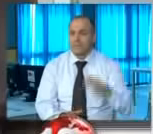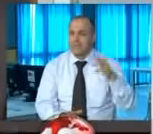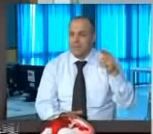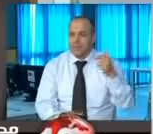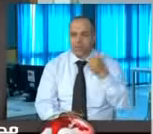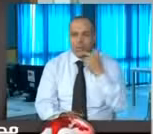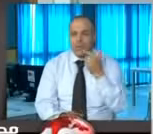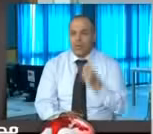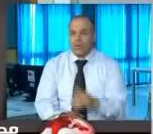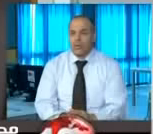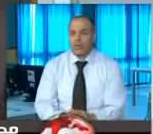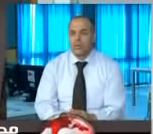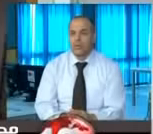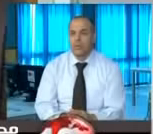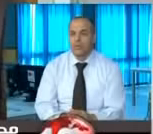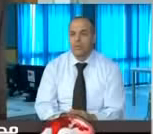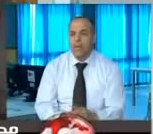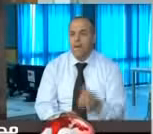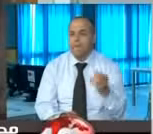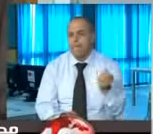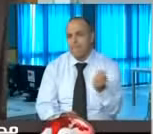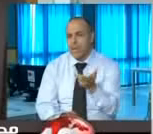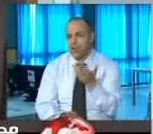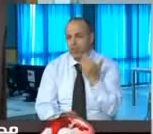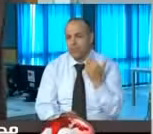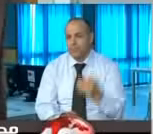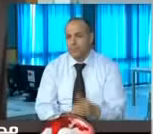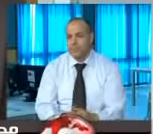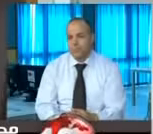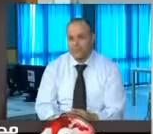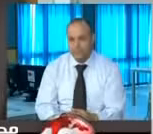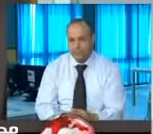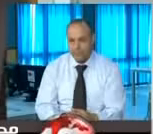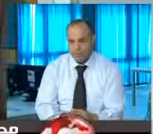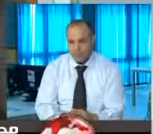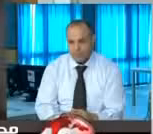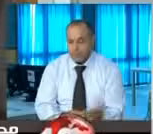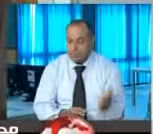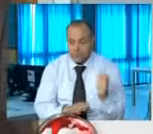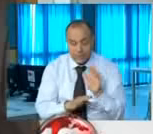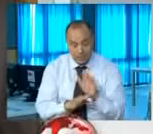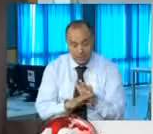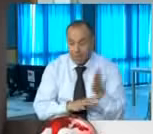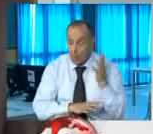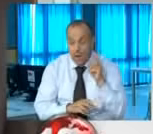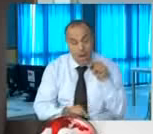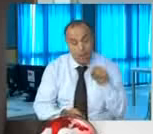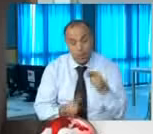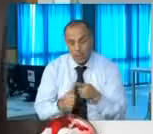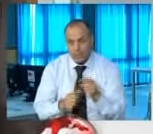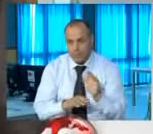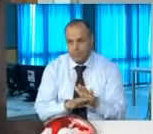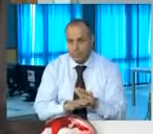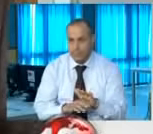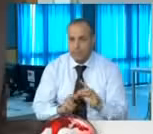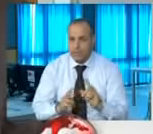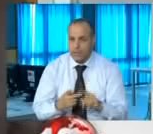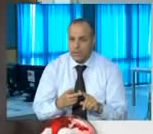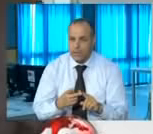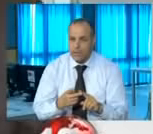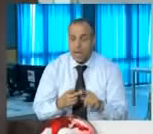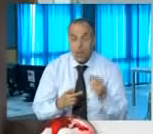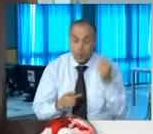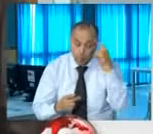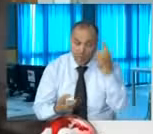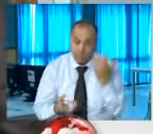لا تحصى ولا تعد، يعني هي عديده وعديده جدا في مستوى يعني الحفاظ على هذا التراث اولا، يعني ثم تثمين هذا